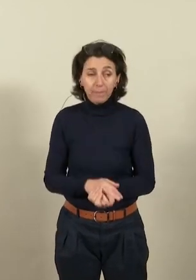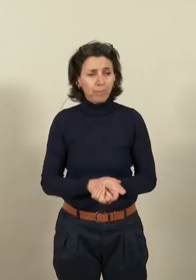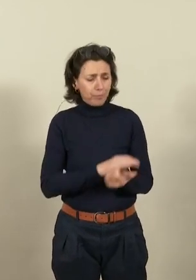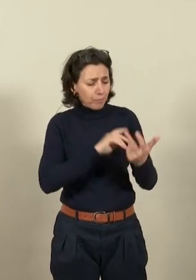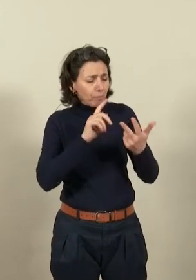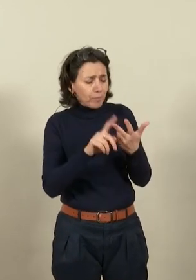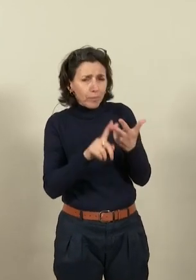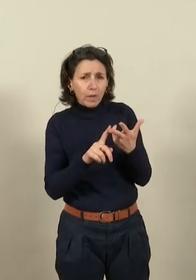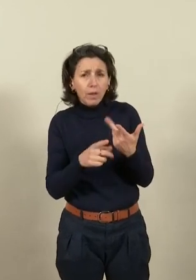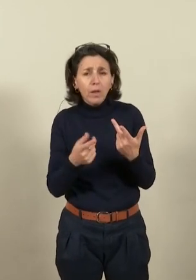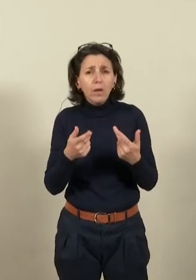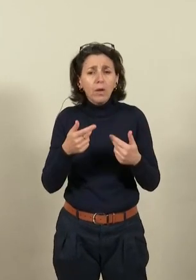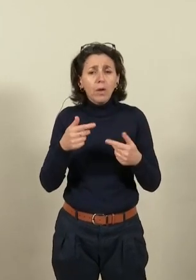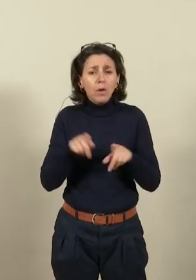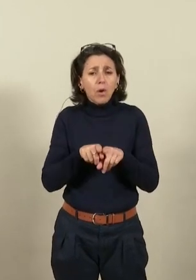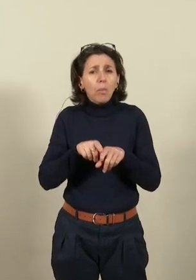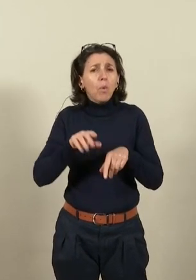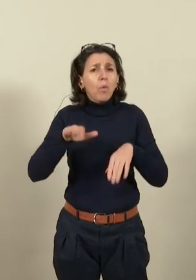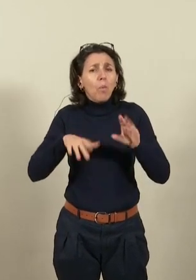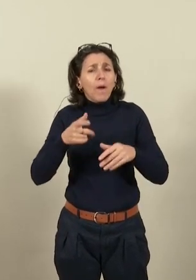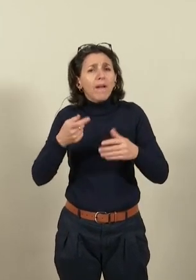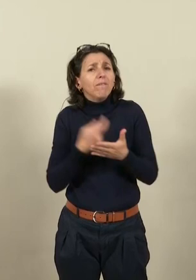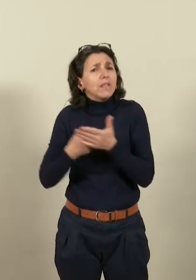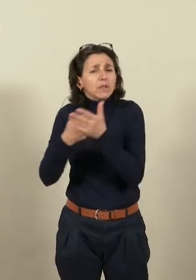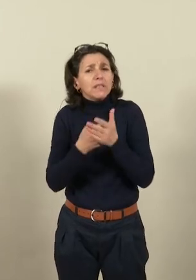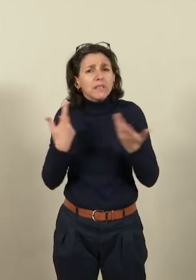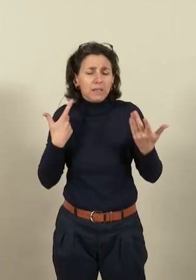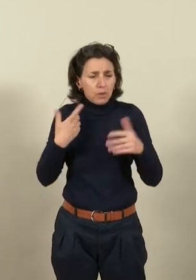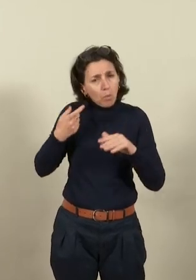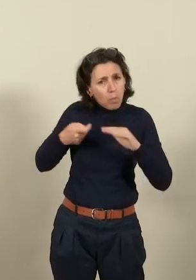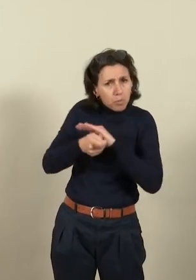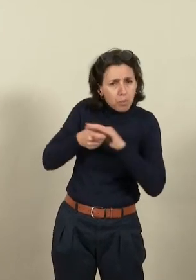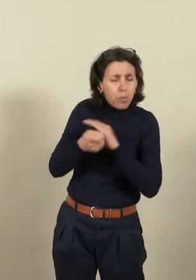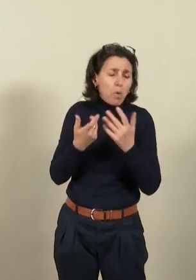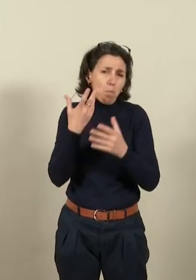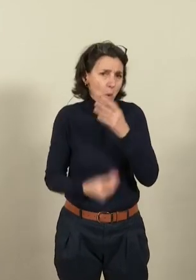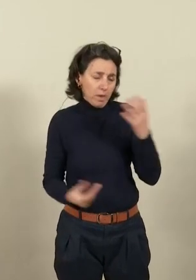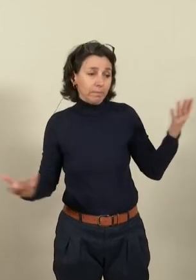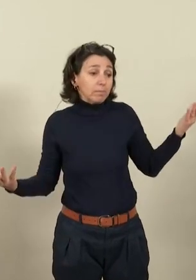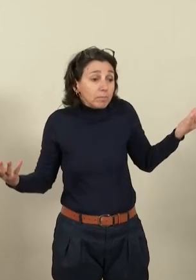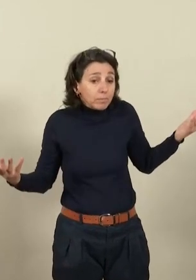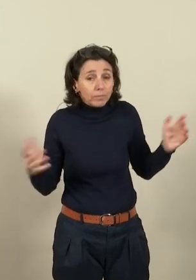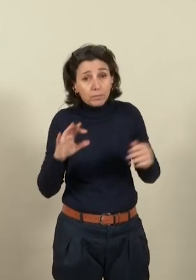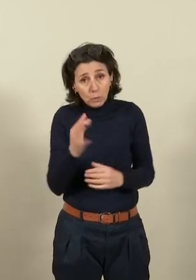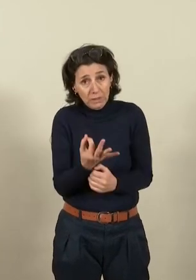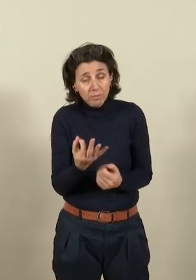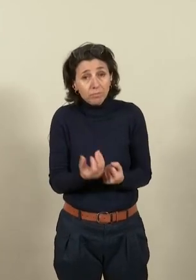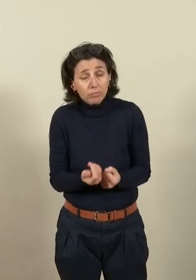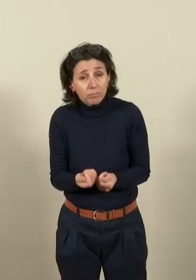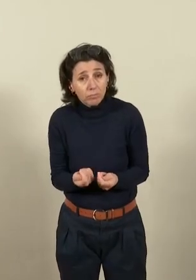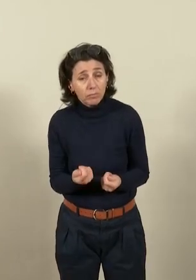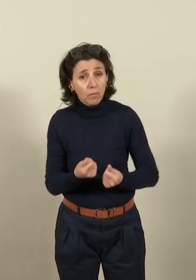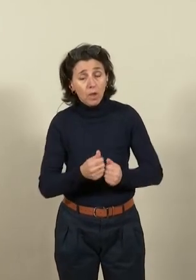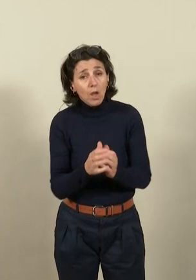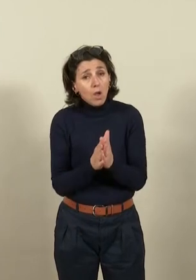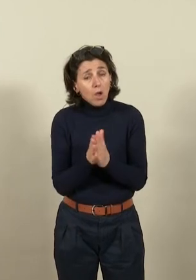financiers pour les associations sportives alors certes on a enfin un manque financier mais ce qu'il